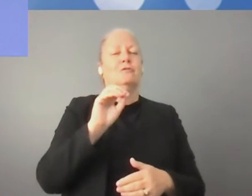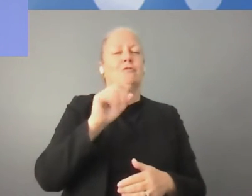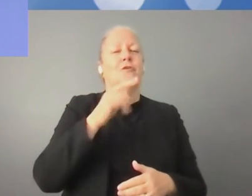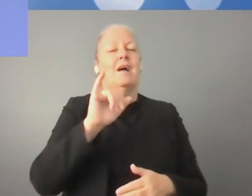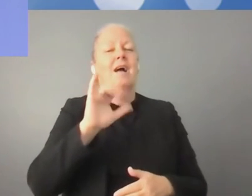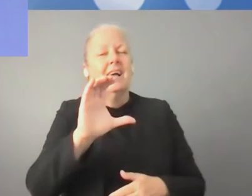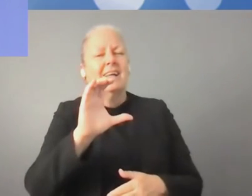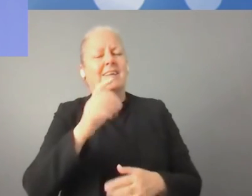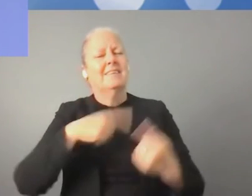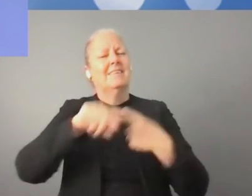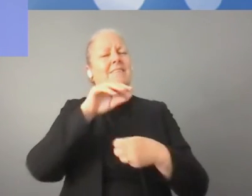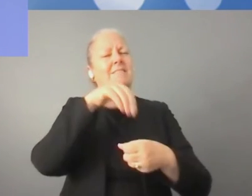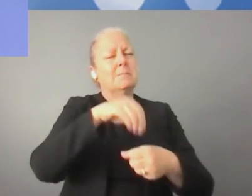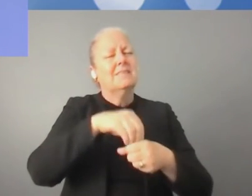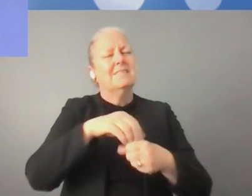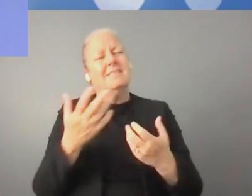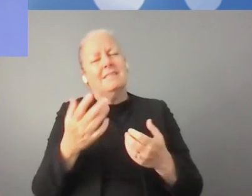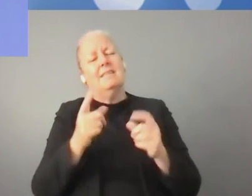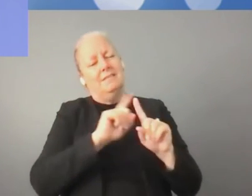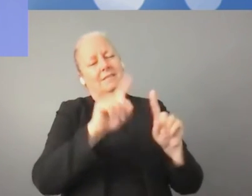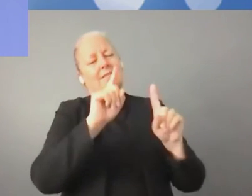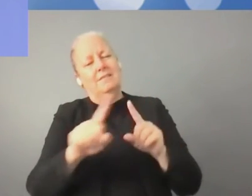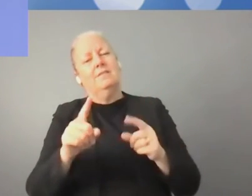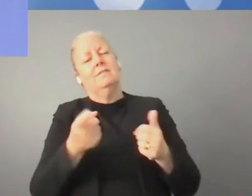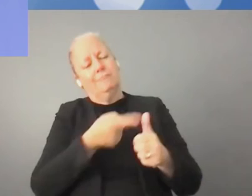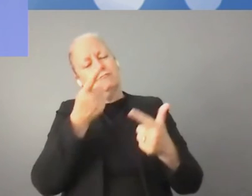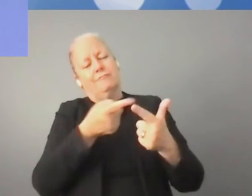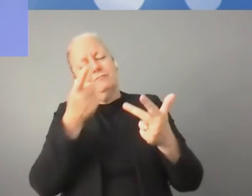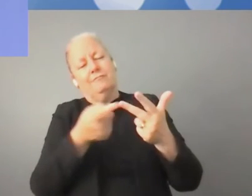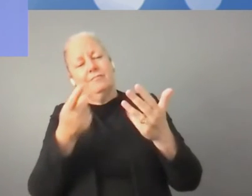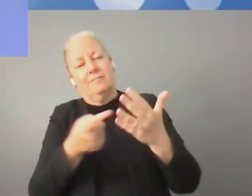о том, что прежде всего важна поддержка инвестора,